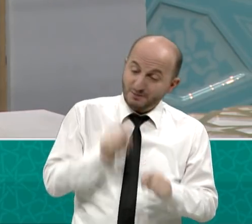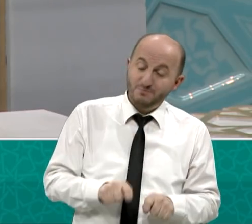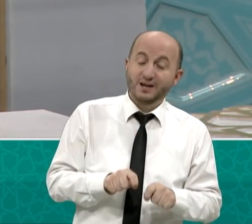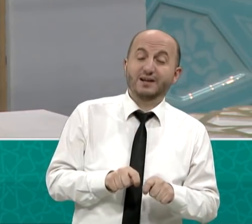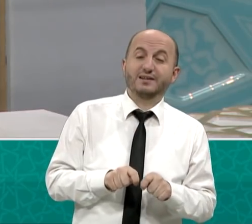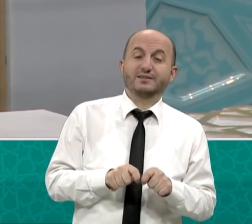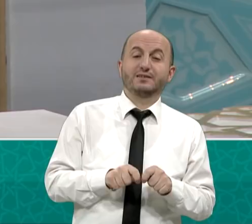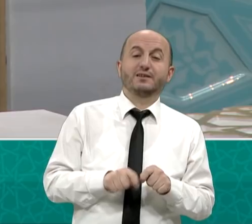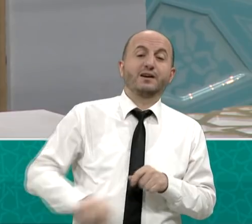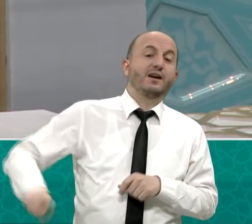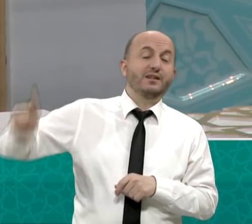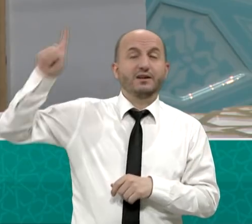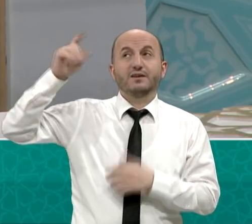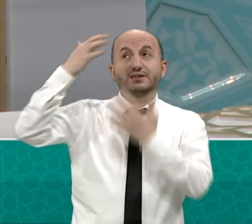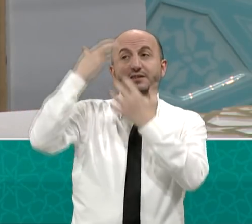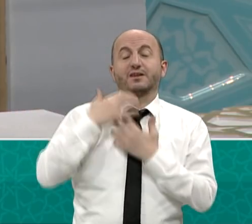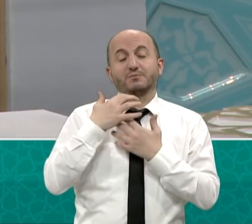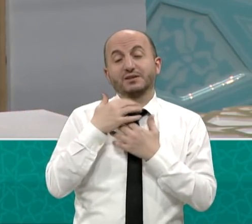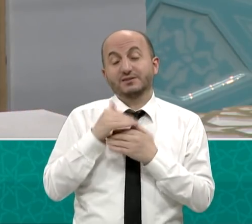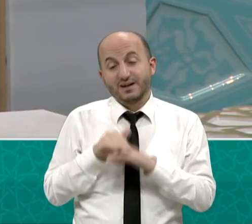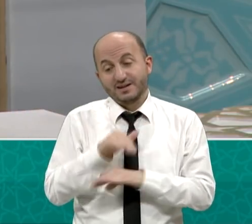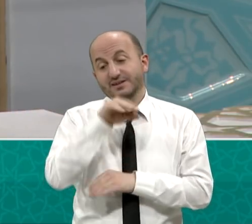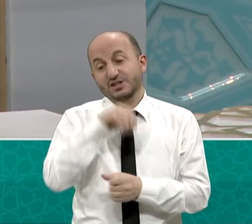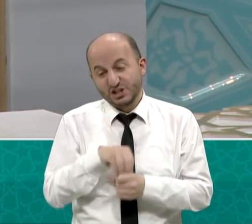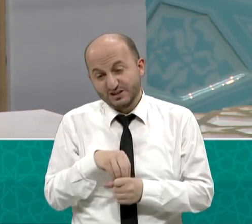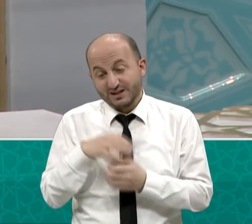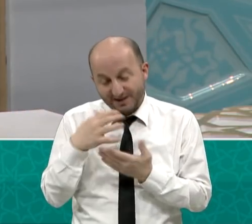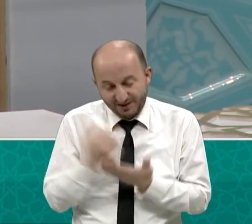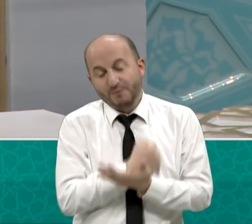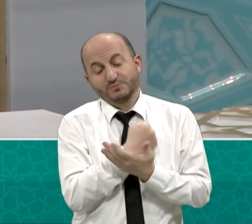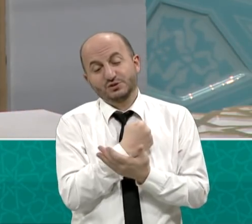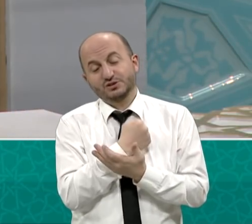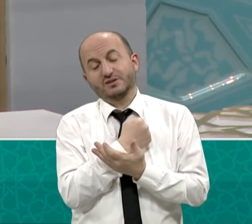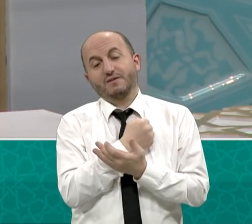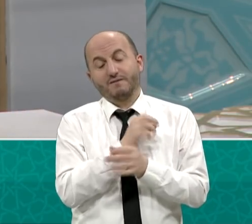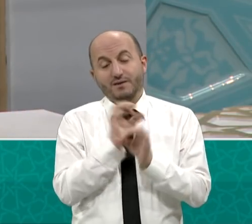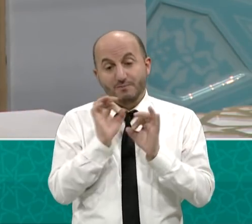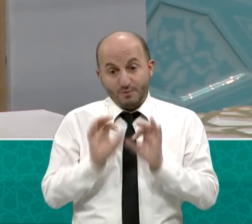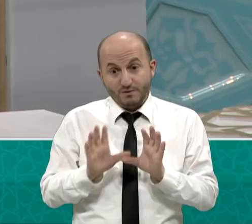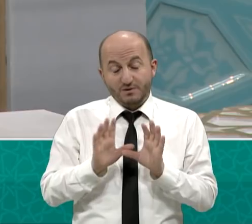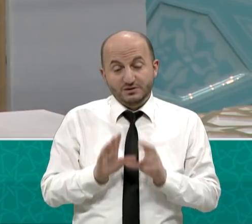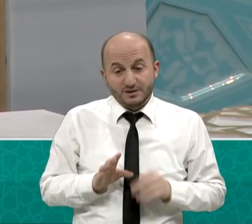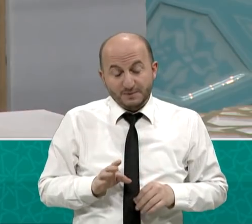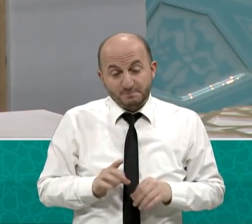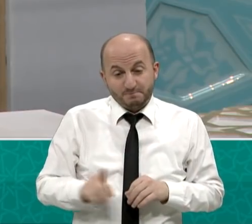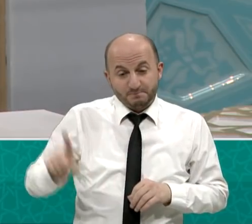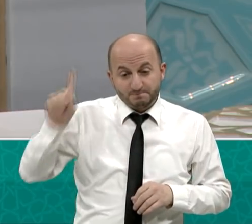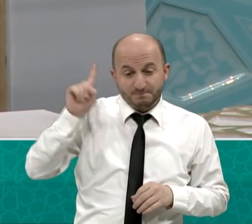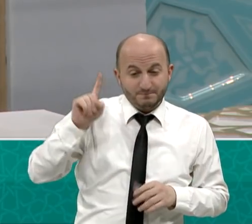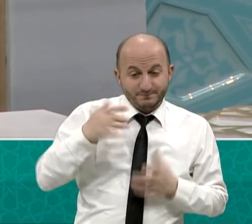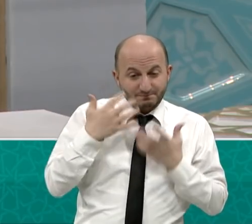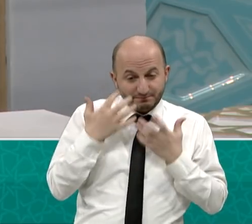suretiyle ilahi rahmeti bu hayatında kazanmış ve böylece rahmetin